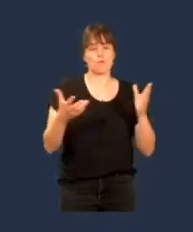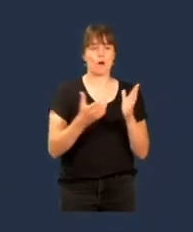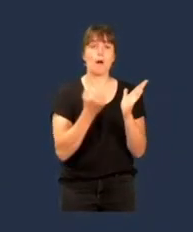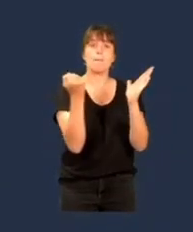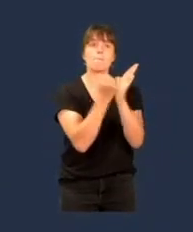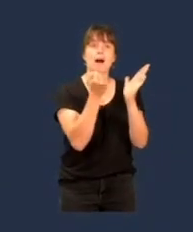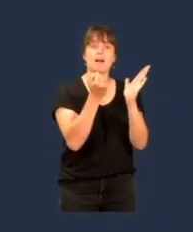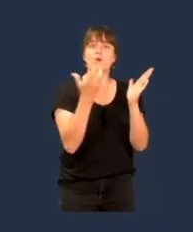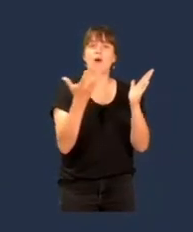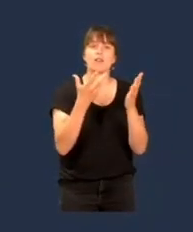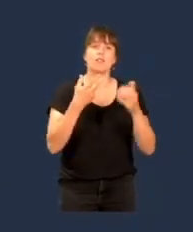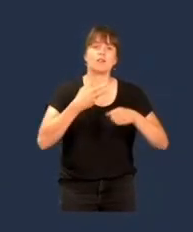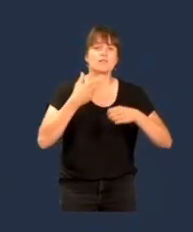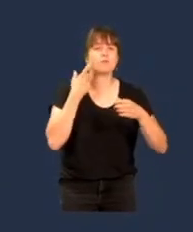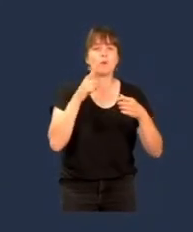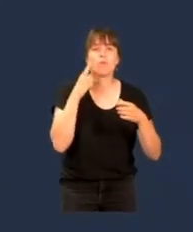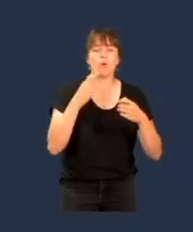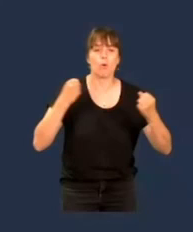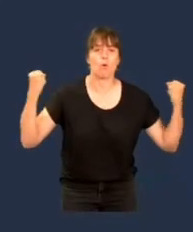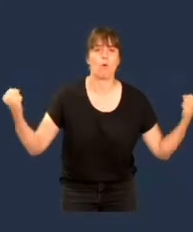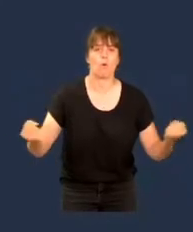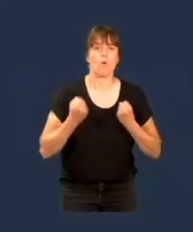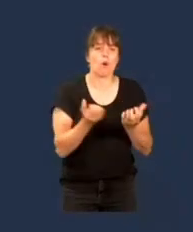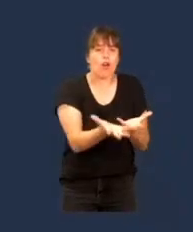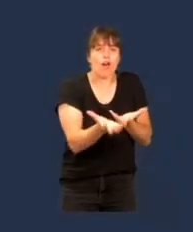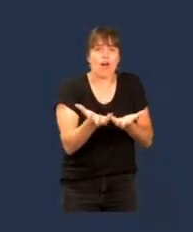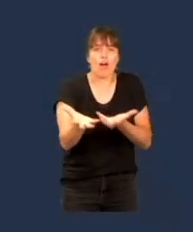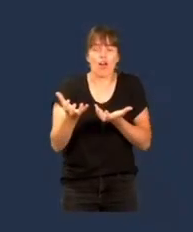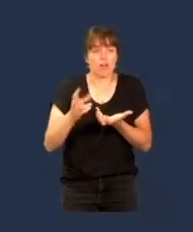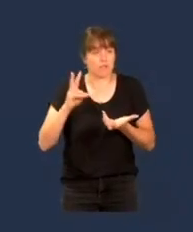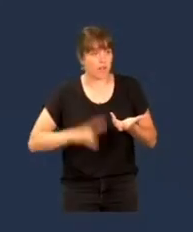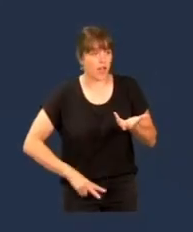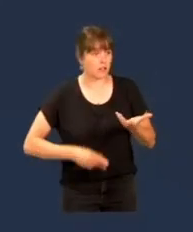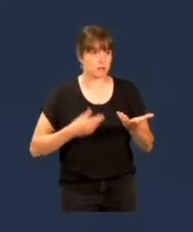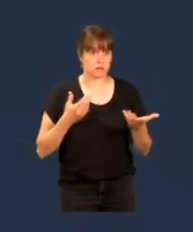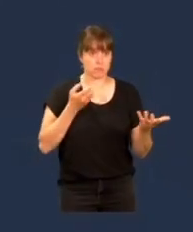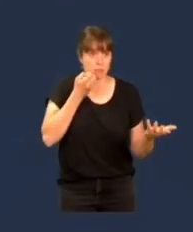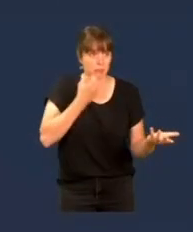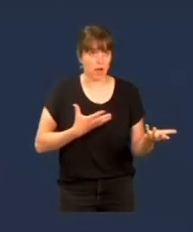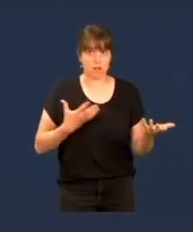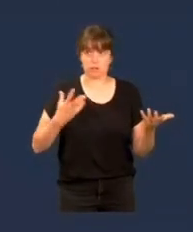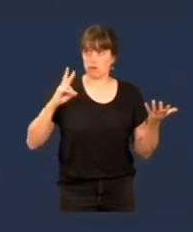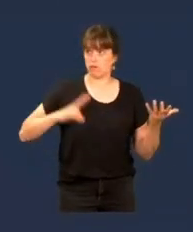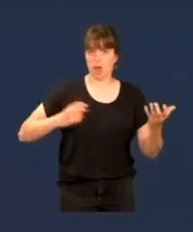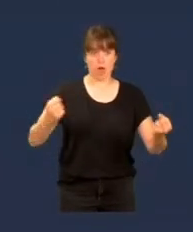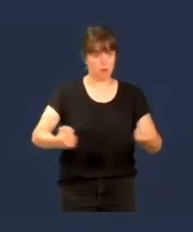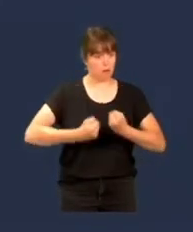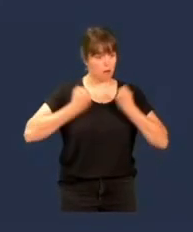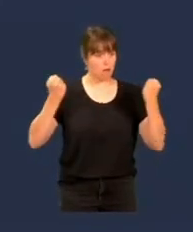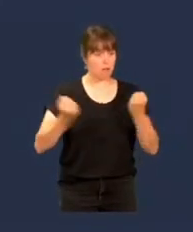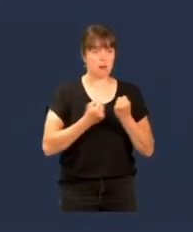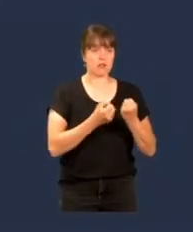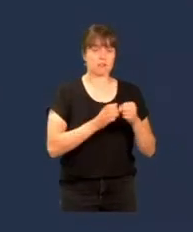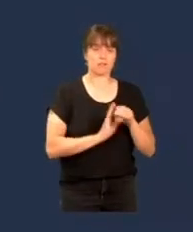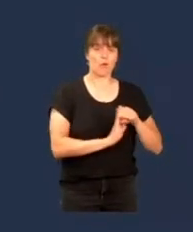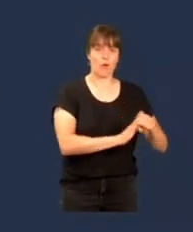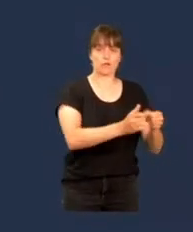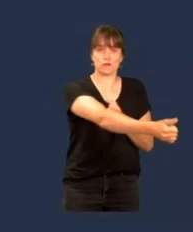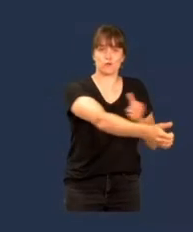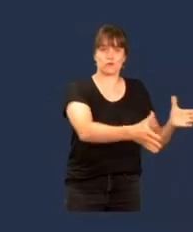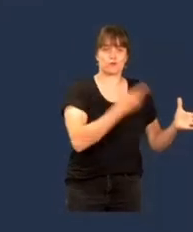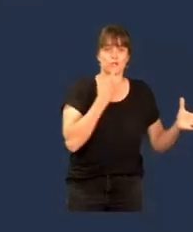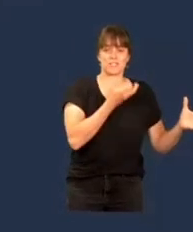de propagande. Non, le mot de propagande n'est pas sale. À la base, c'est un joli mot, c'est la gauche qui l'a sali. C'est une bonne